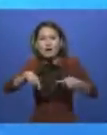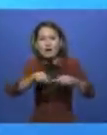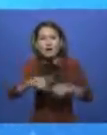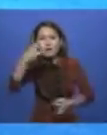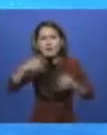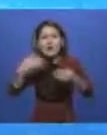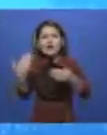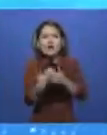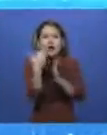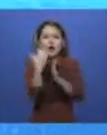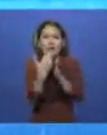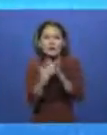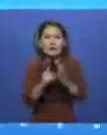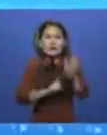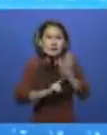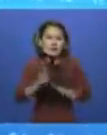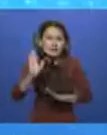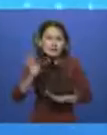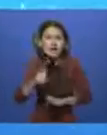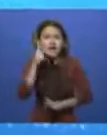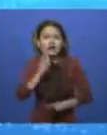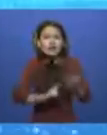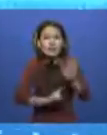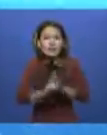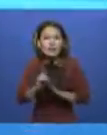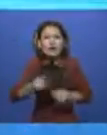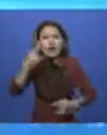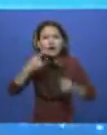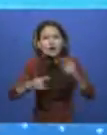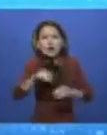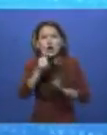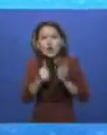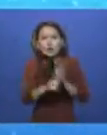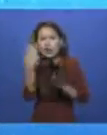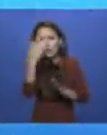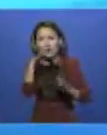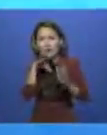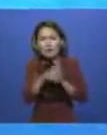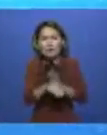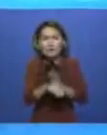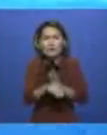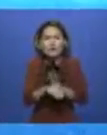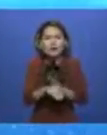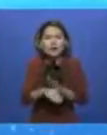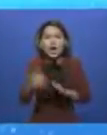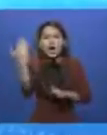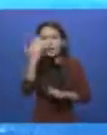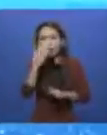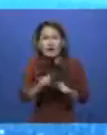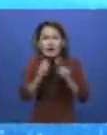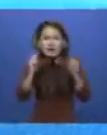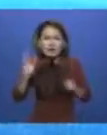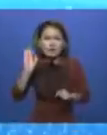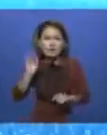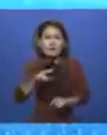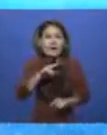жанрындағы жаңа топтаманы сыйға тартқалы отыр. Ертеңнен бастап арнамыздан 16 бөлімнен тұратын пәленшеевтер жобасы көрерменге жол тартады.